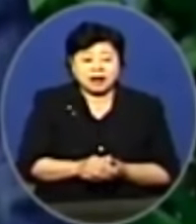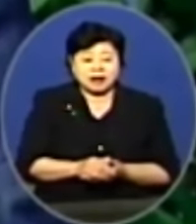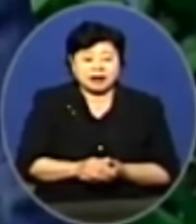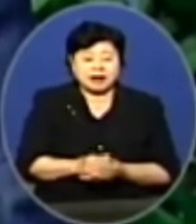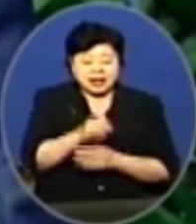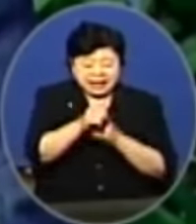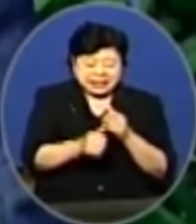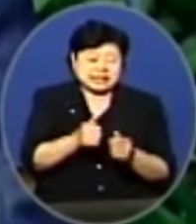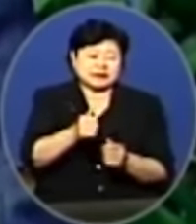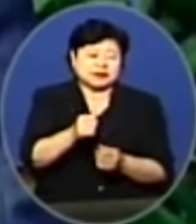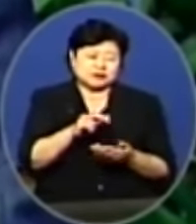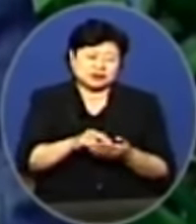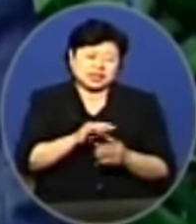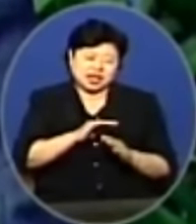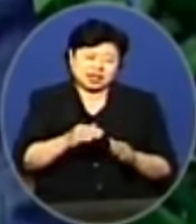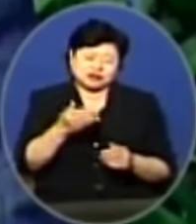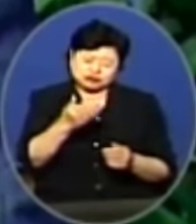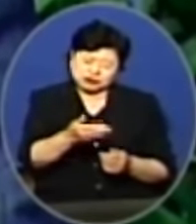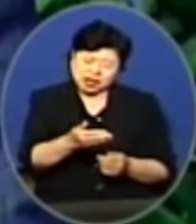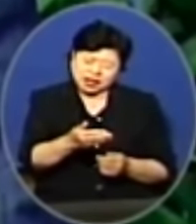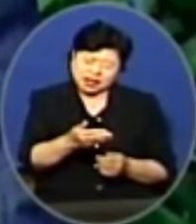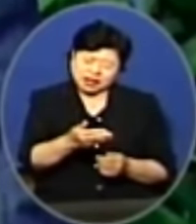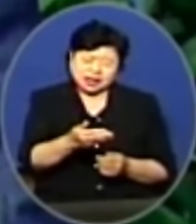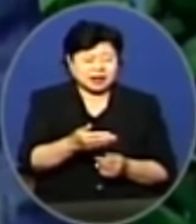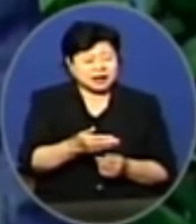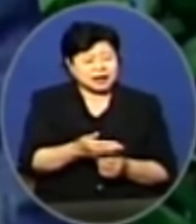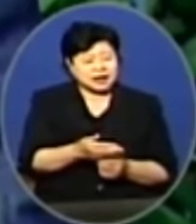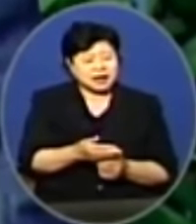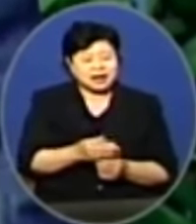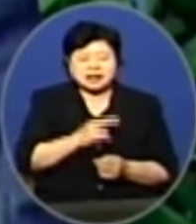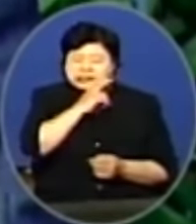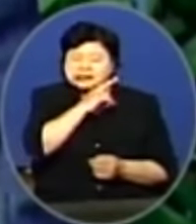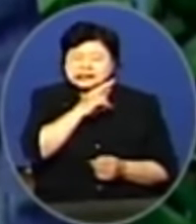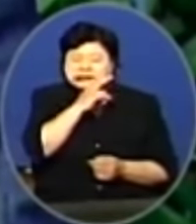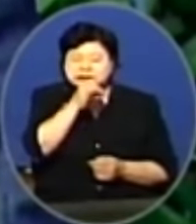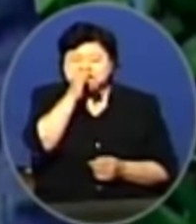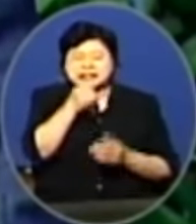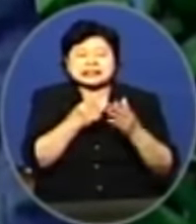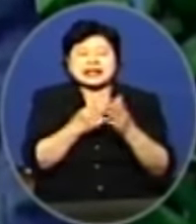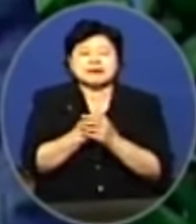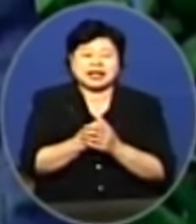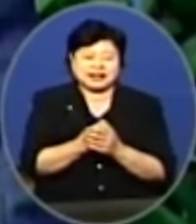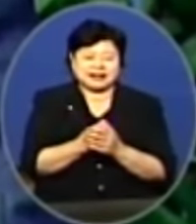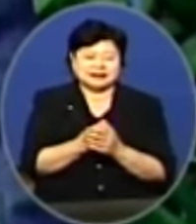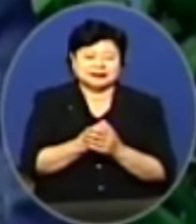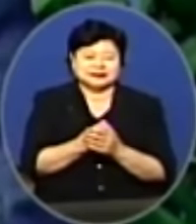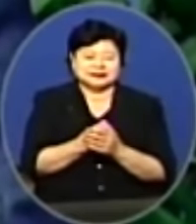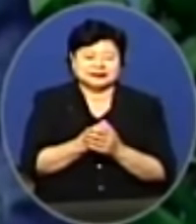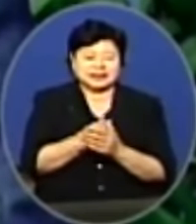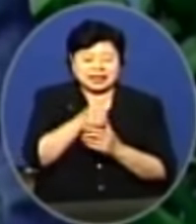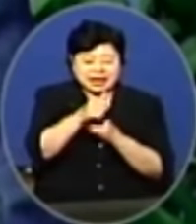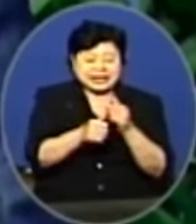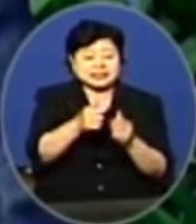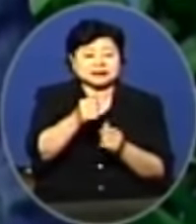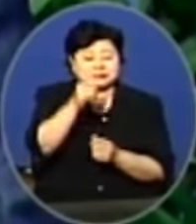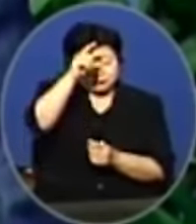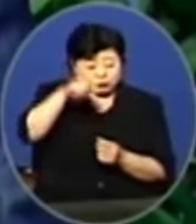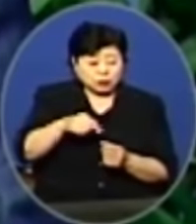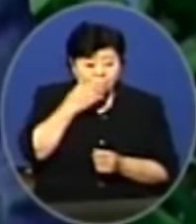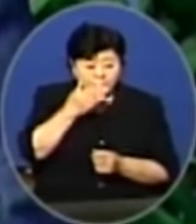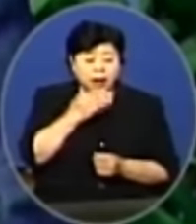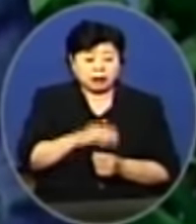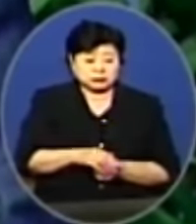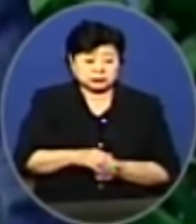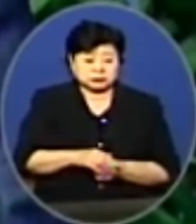과연 하나님이 이 문제도 해결해 주시겠느냐 그러한 의심이 생기기 때문인 것입니다. 하나님은 전지전능